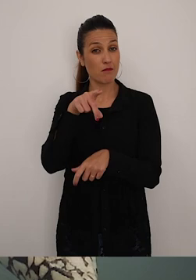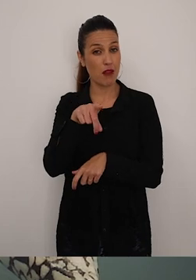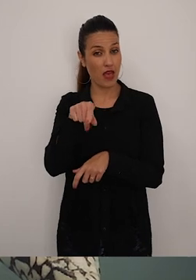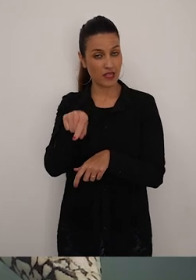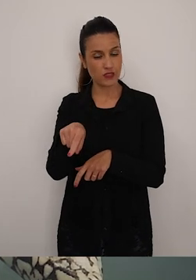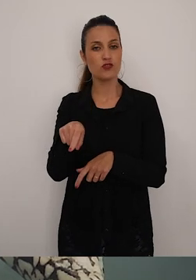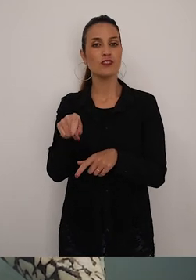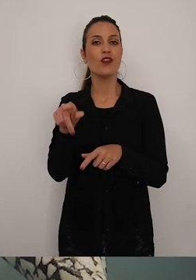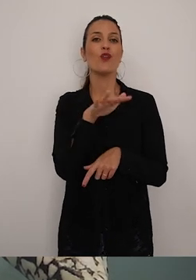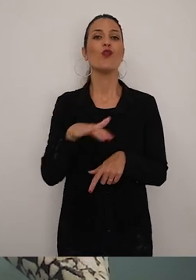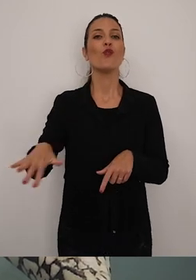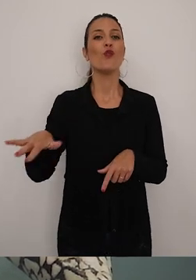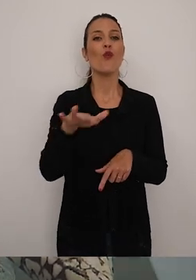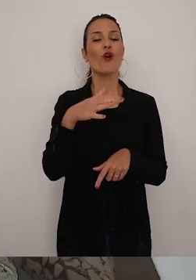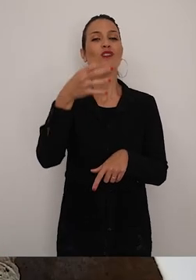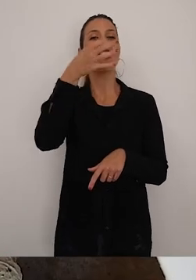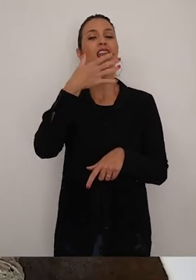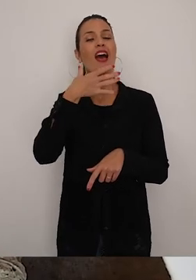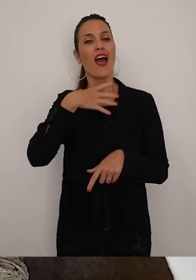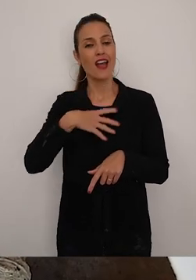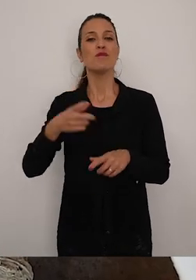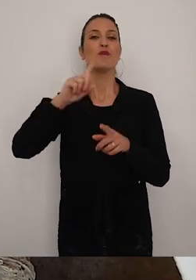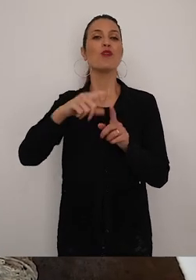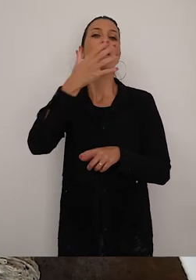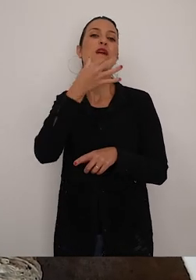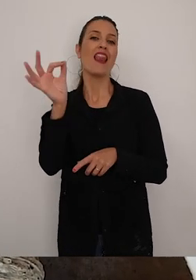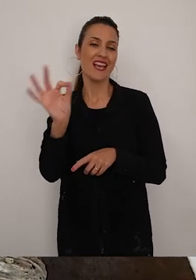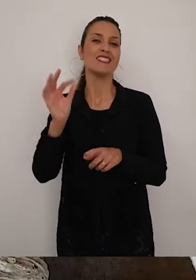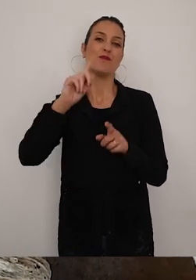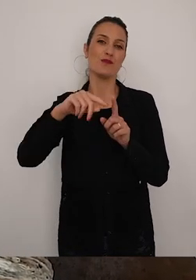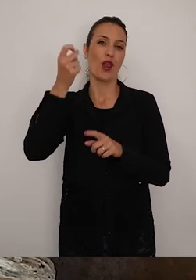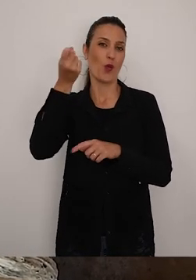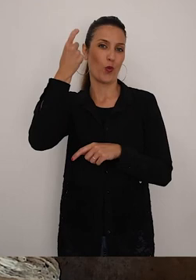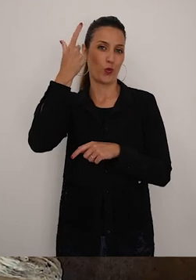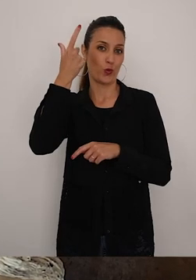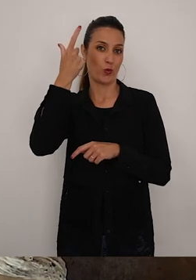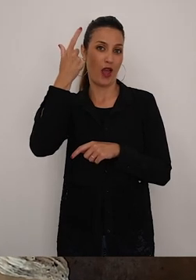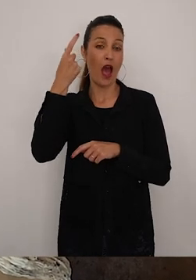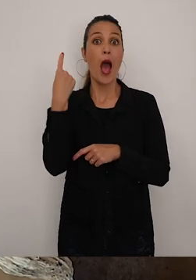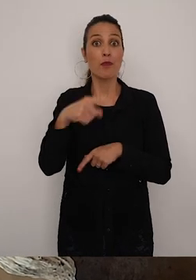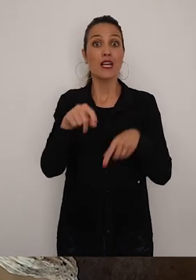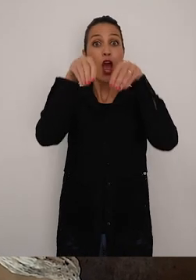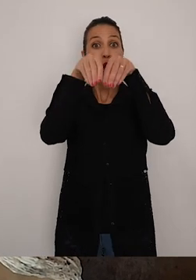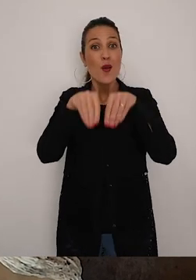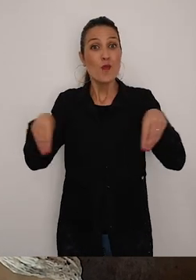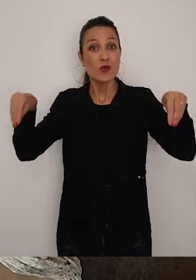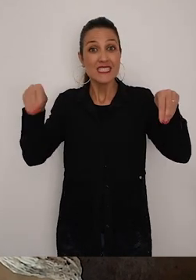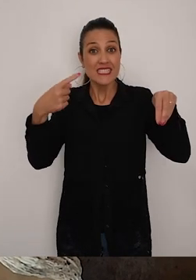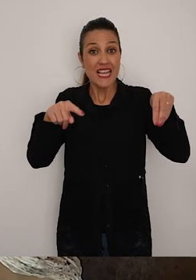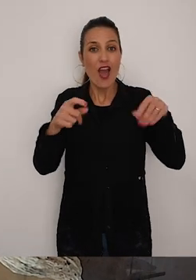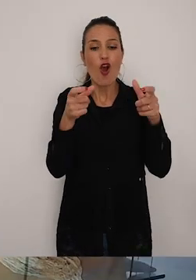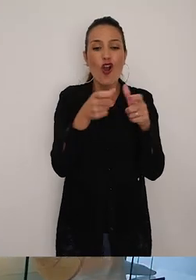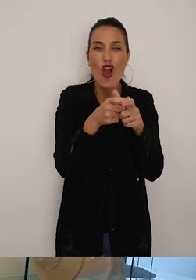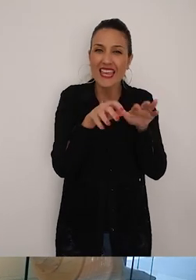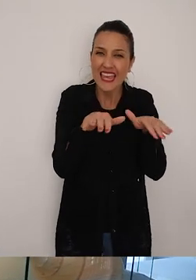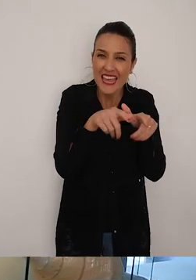Palmarigi rappresenta un luogo dell'anima, ma anche della bellezza e della cultura. Non a caso, qui è sorto il Museo della Conchiglia e del Corallo,